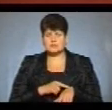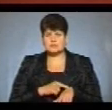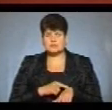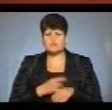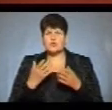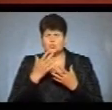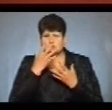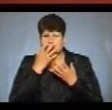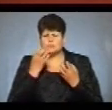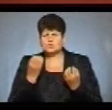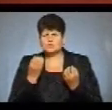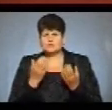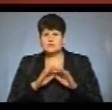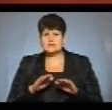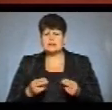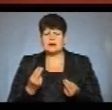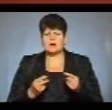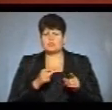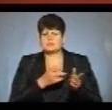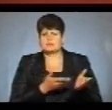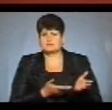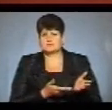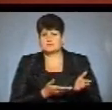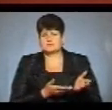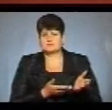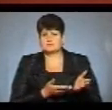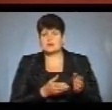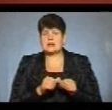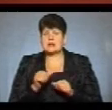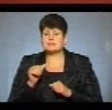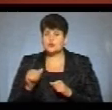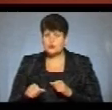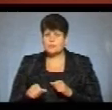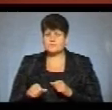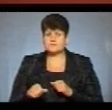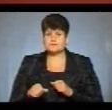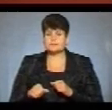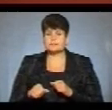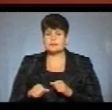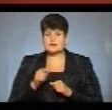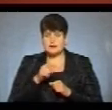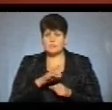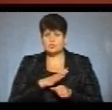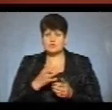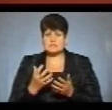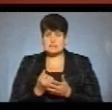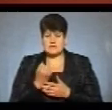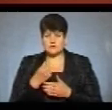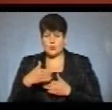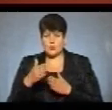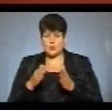темноту грають це там діти? Крім того, було знайдено там коробку